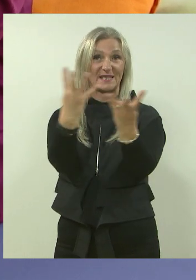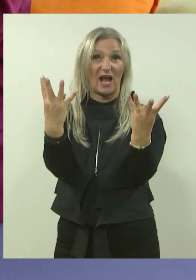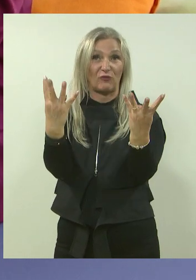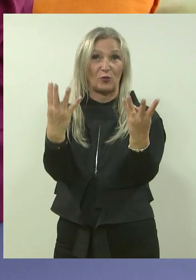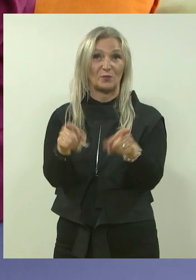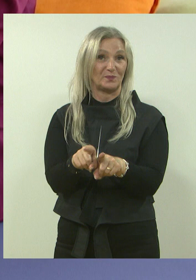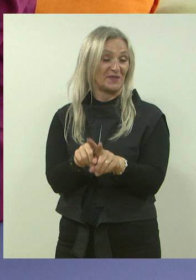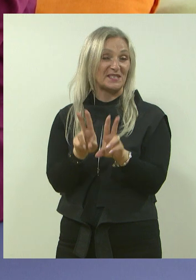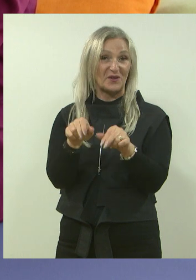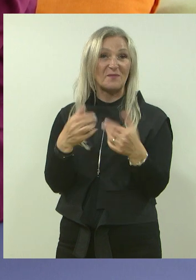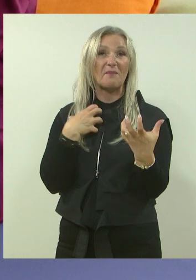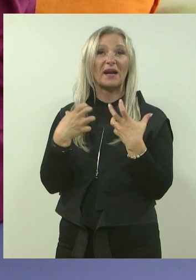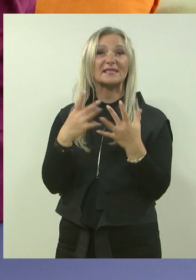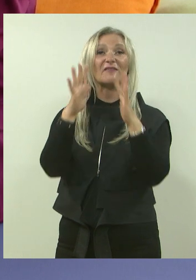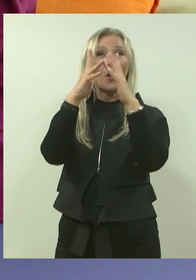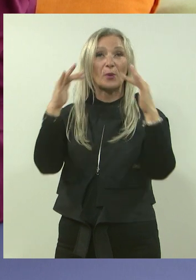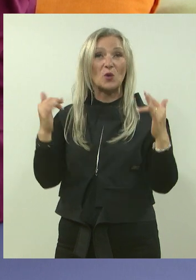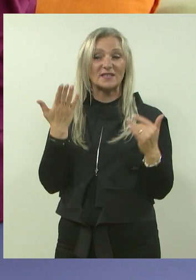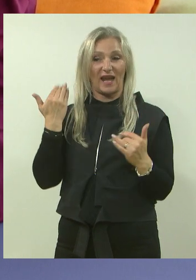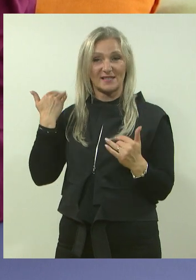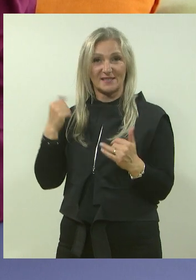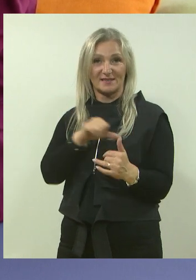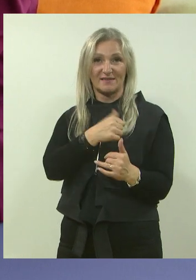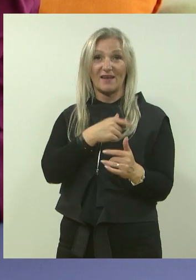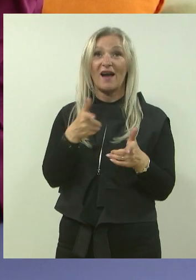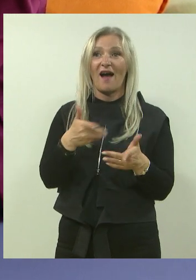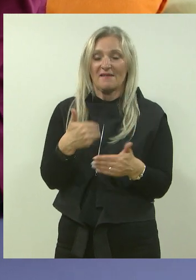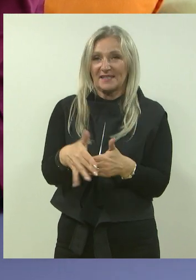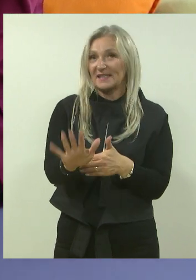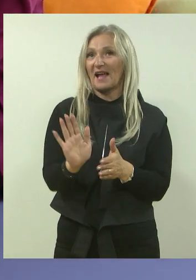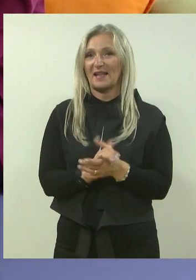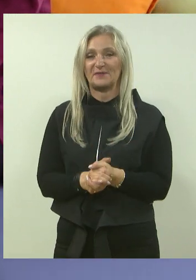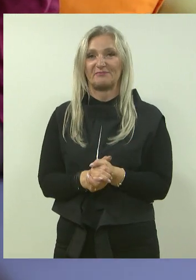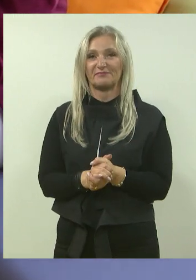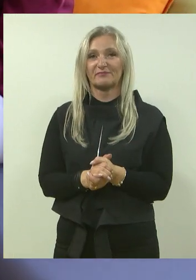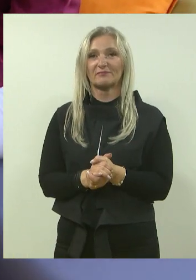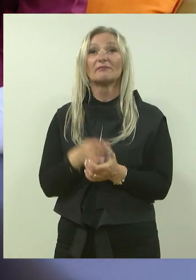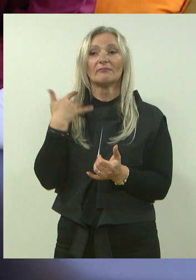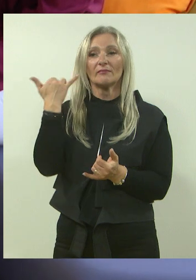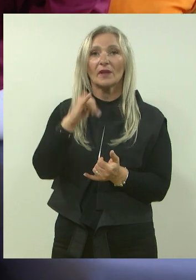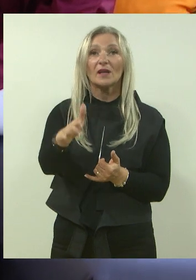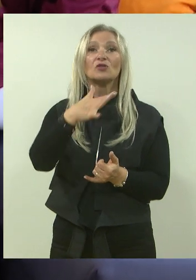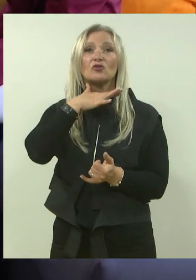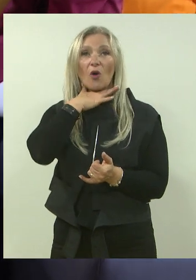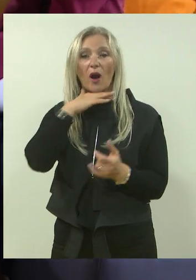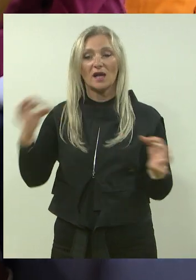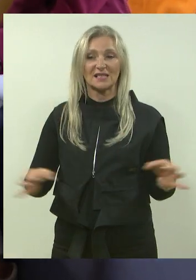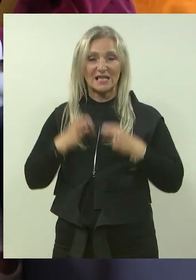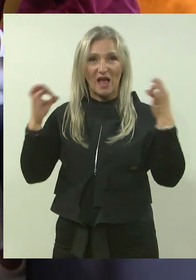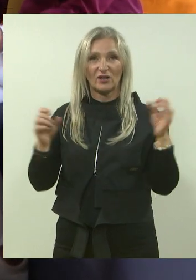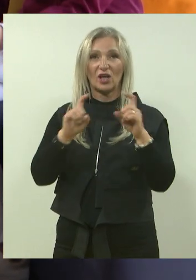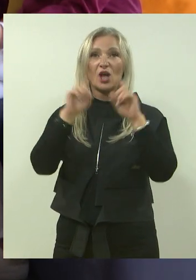sam imala i predstavu evo u prosincu. Pa eto, ide dalje. Dakle, krenuli smo u školu, proslavili smo